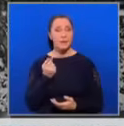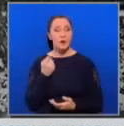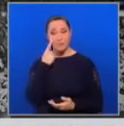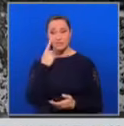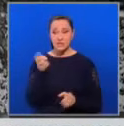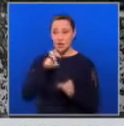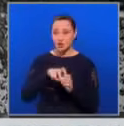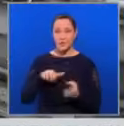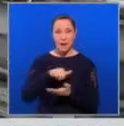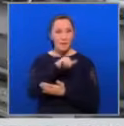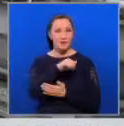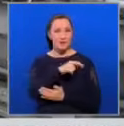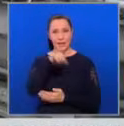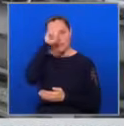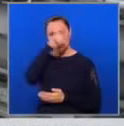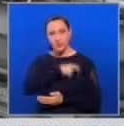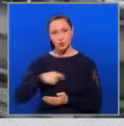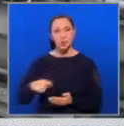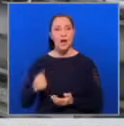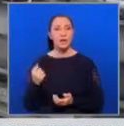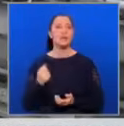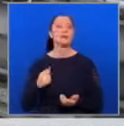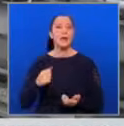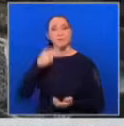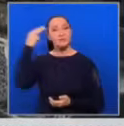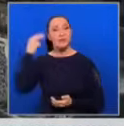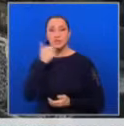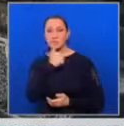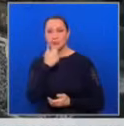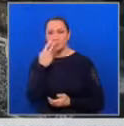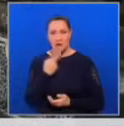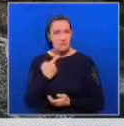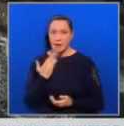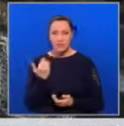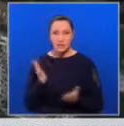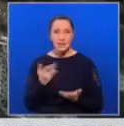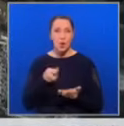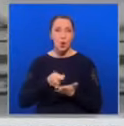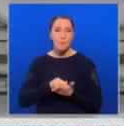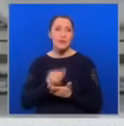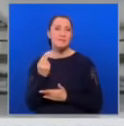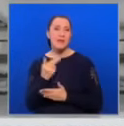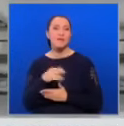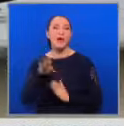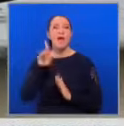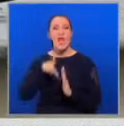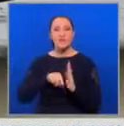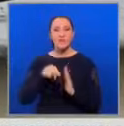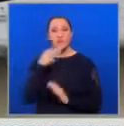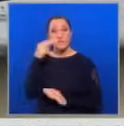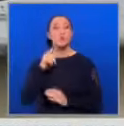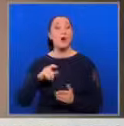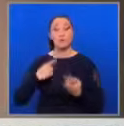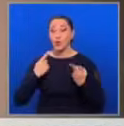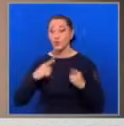качат на самолета на германския национален превозвач от събота видели че няма да стане и си купили билет на нискотарифна компания която обаче излита от